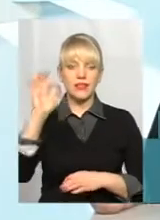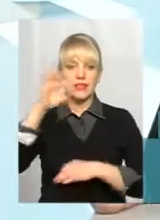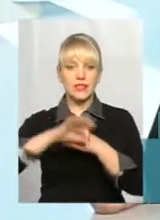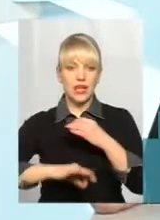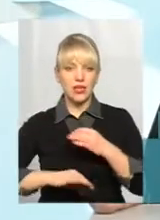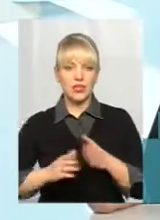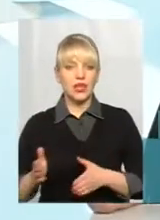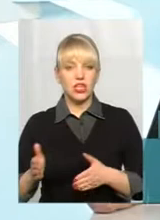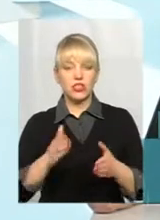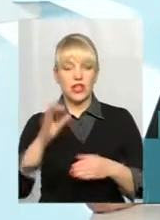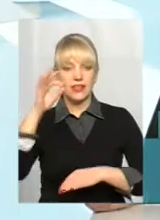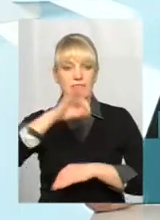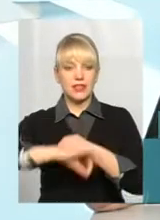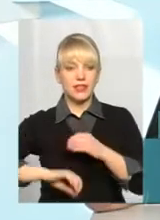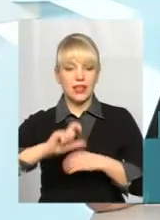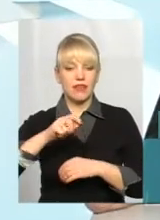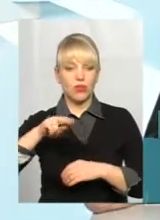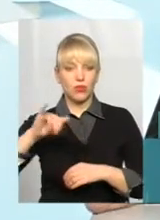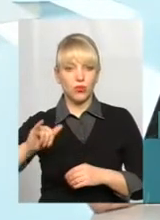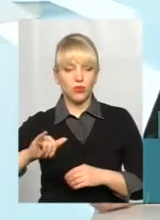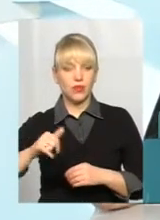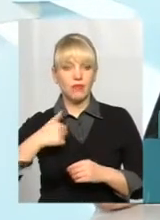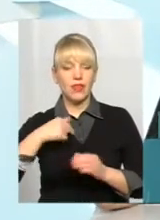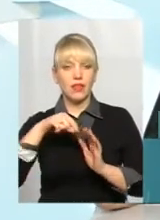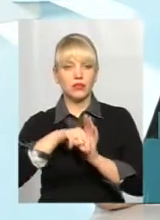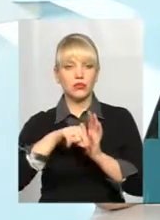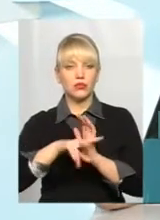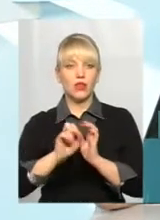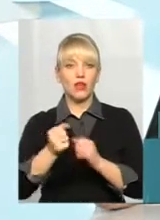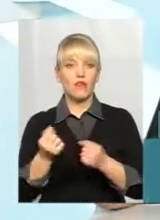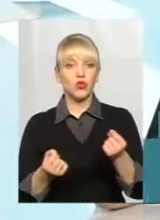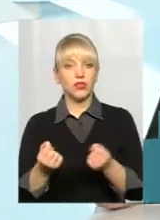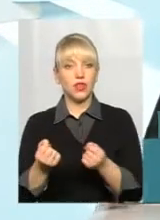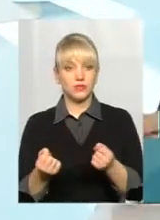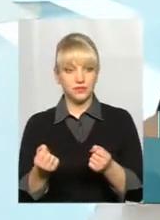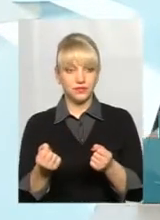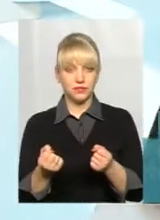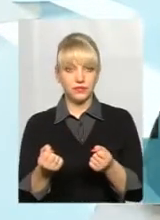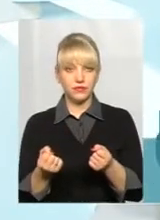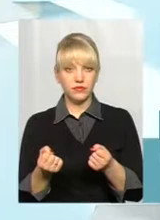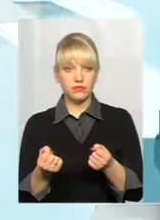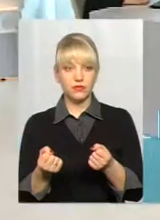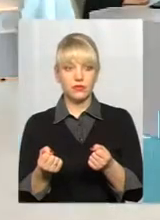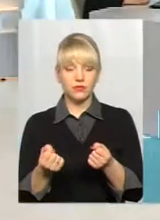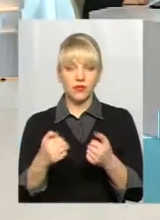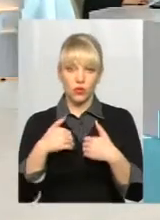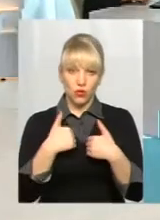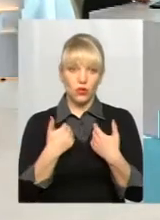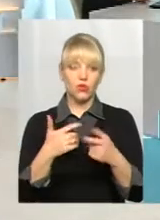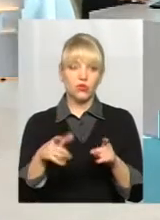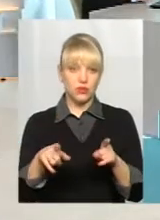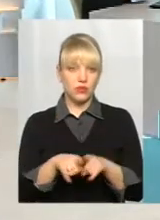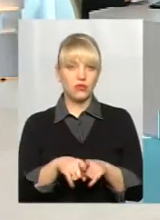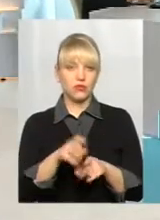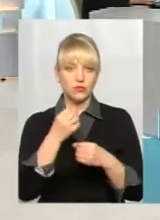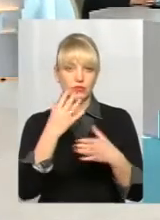в Західну Європу. Воно мене стосується як водія. От. Хочеться таки як проїхати.